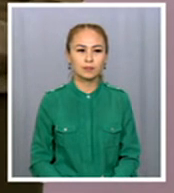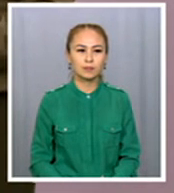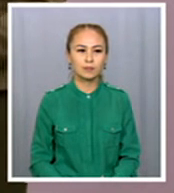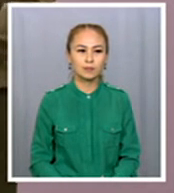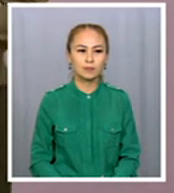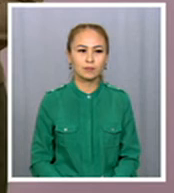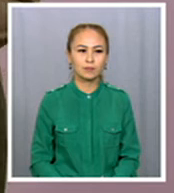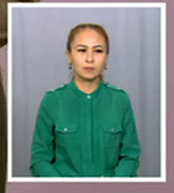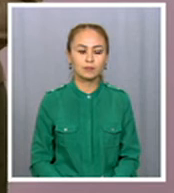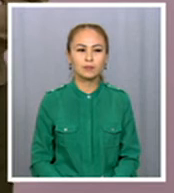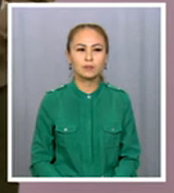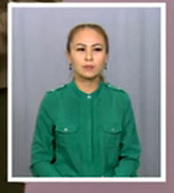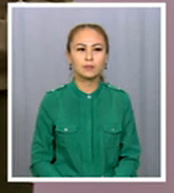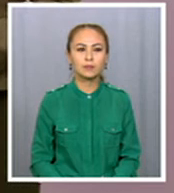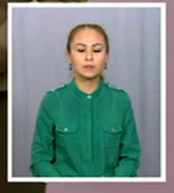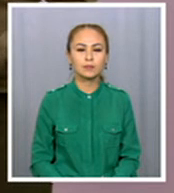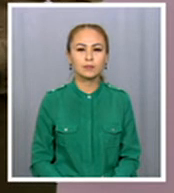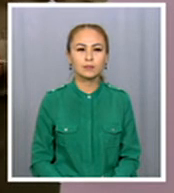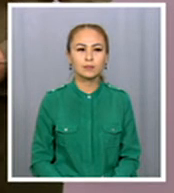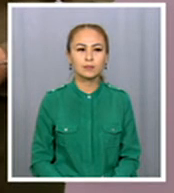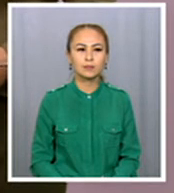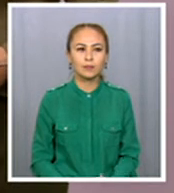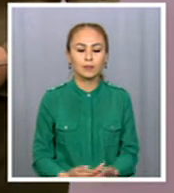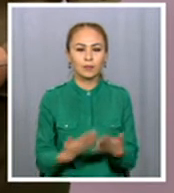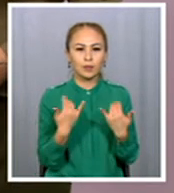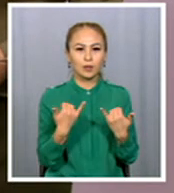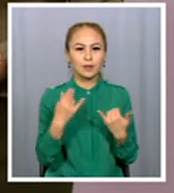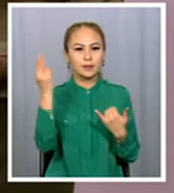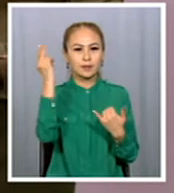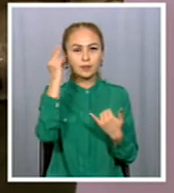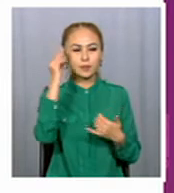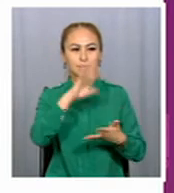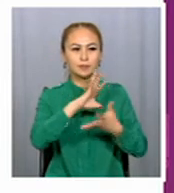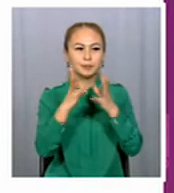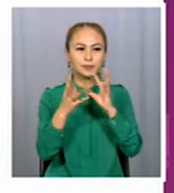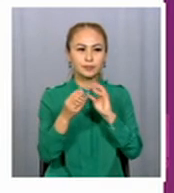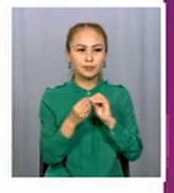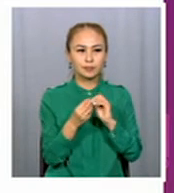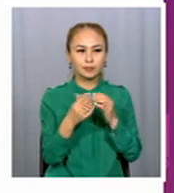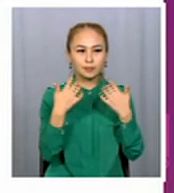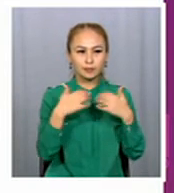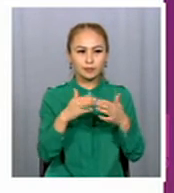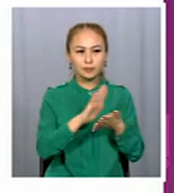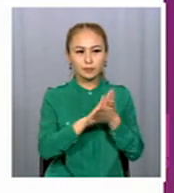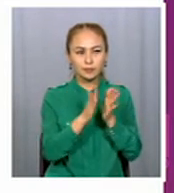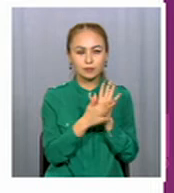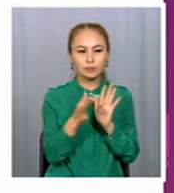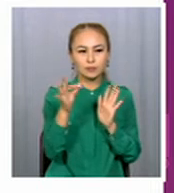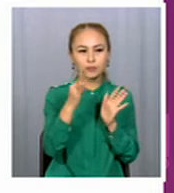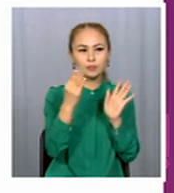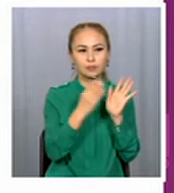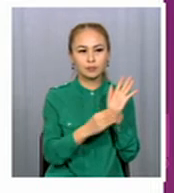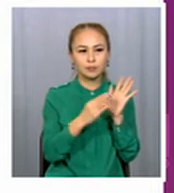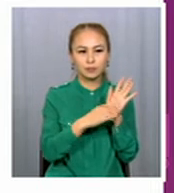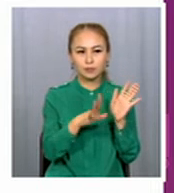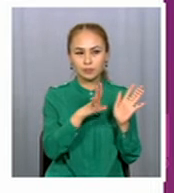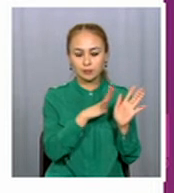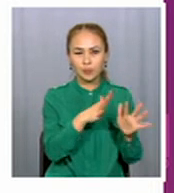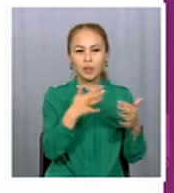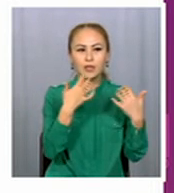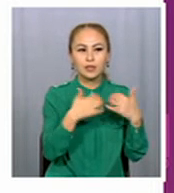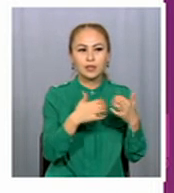өрнекпен ықшамдалды. Бүгінгі сабағымызды қорытындылаймыз. Есептің шарты бойынша өрнеге